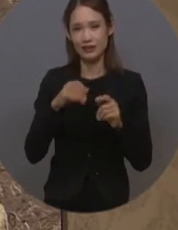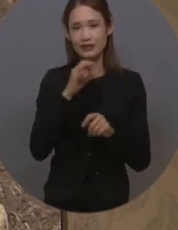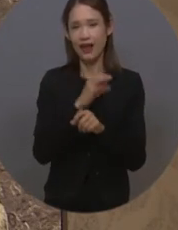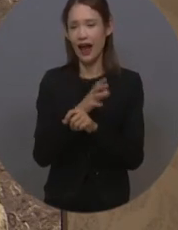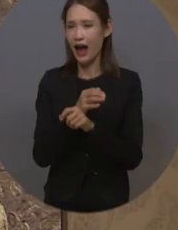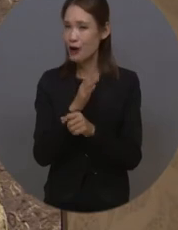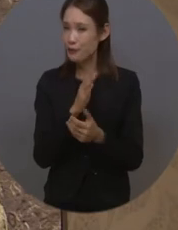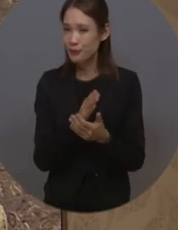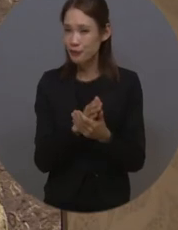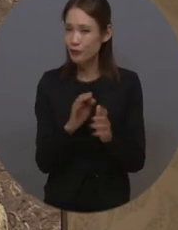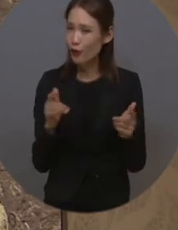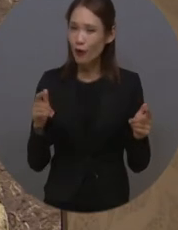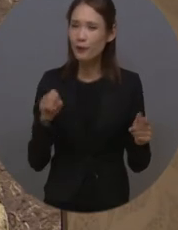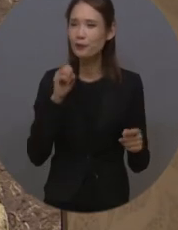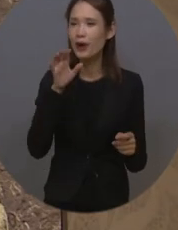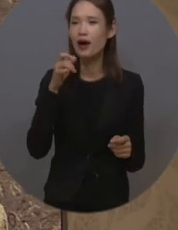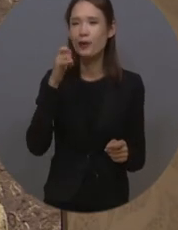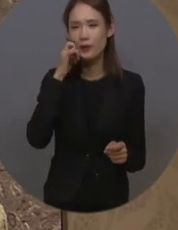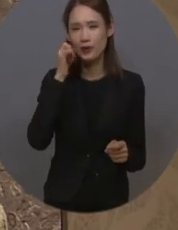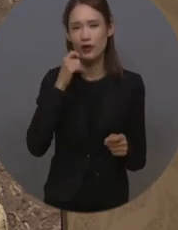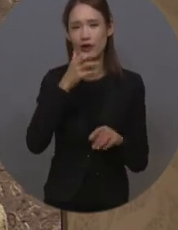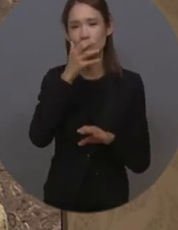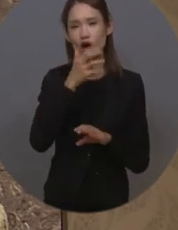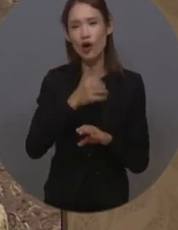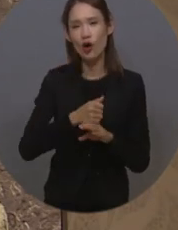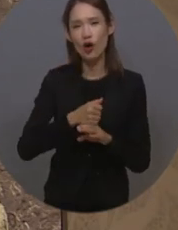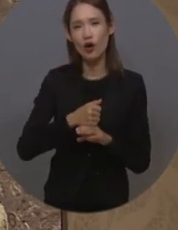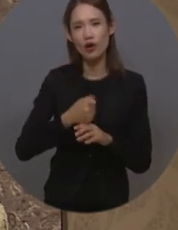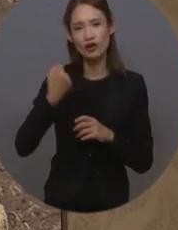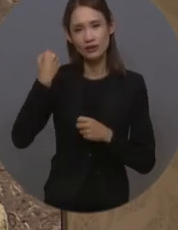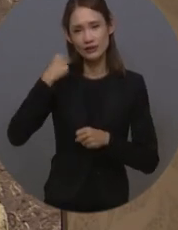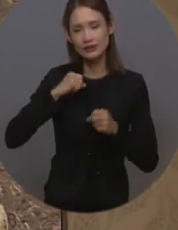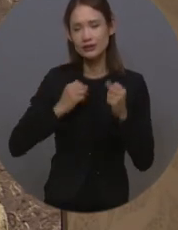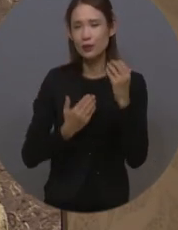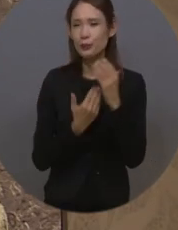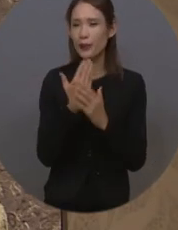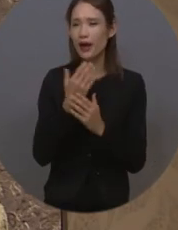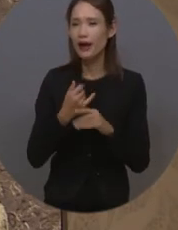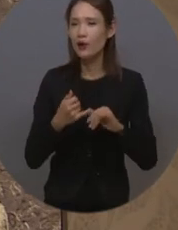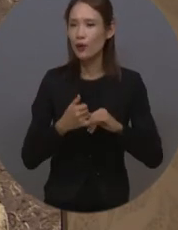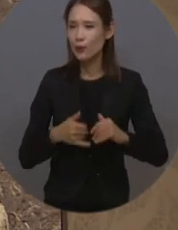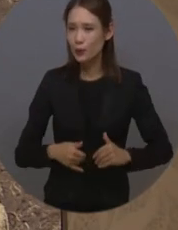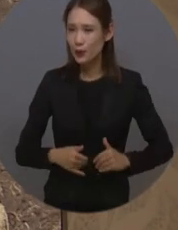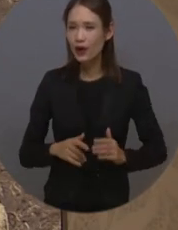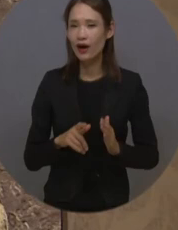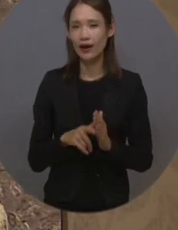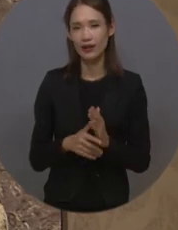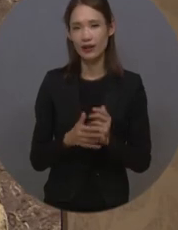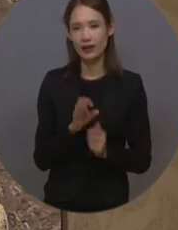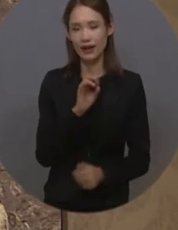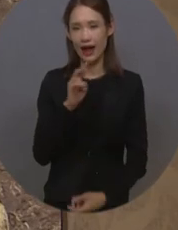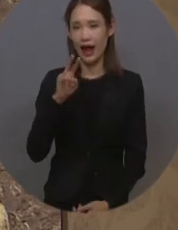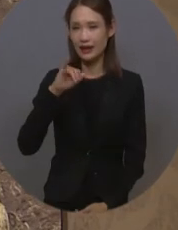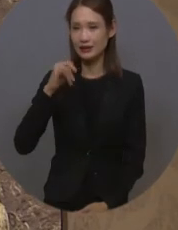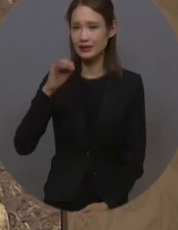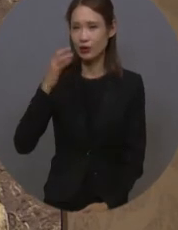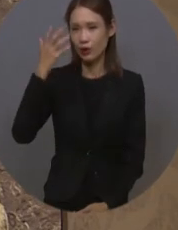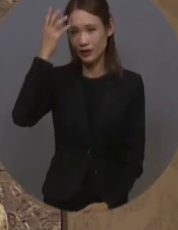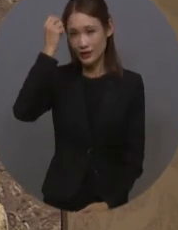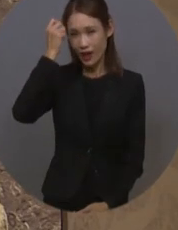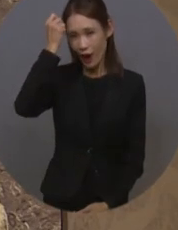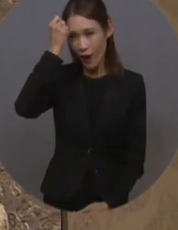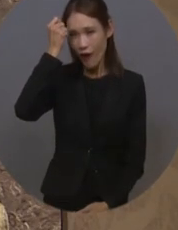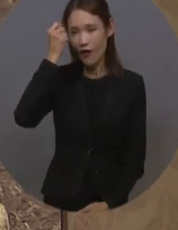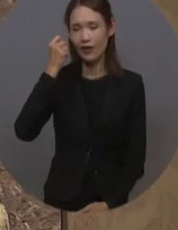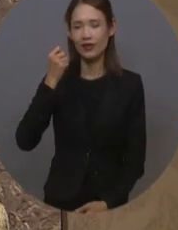드리겠는데 가장 중요한 어차피 신발이 필요할 때 저희 아지오를 잊지 말고